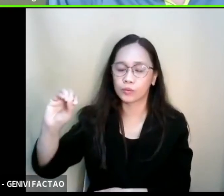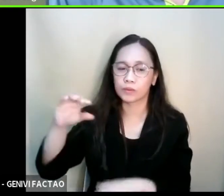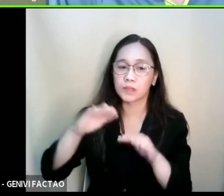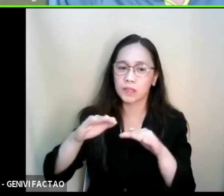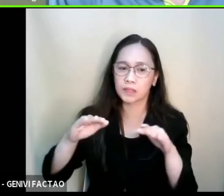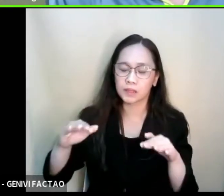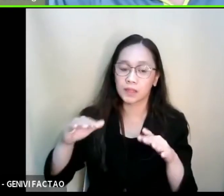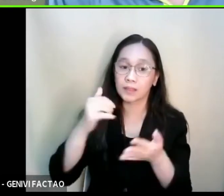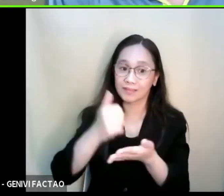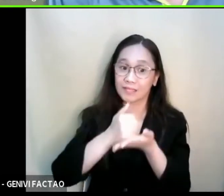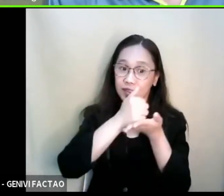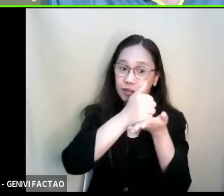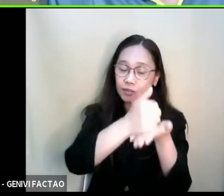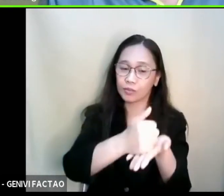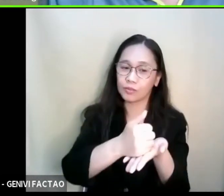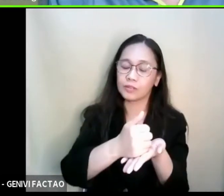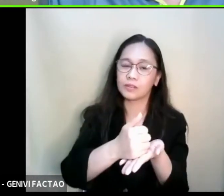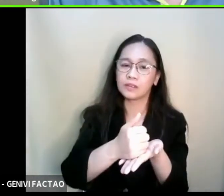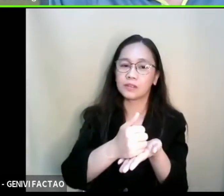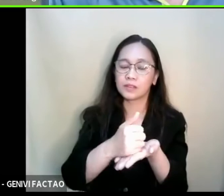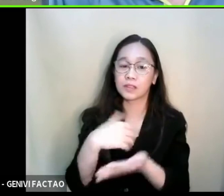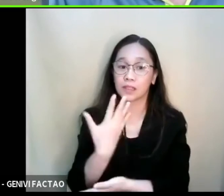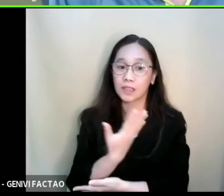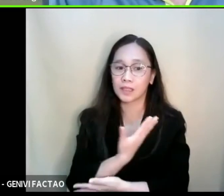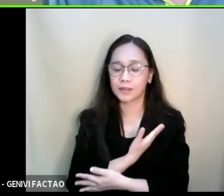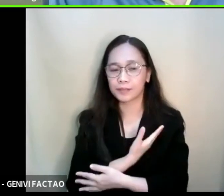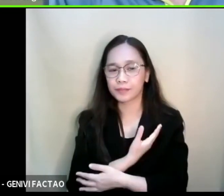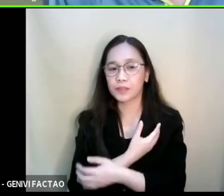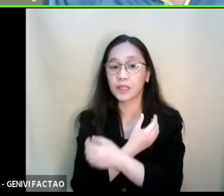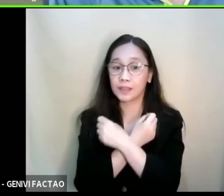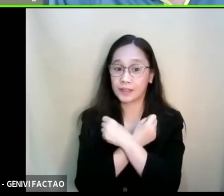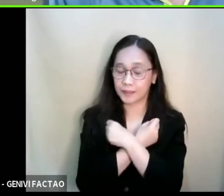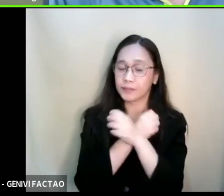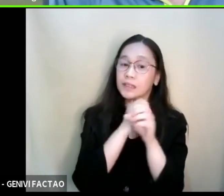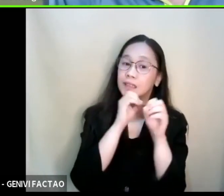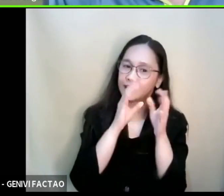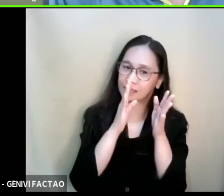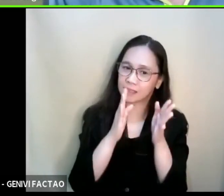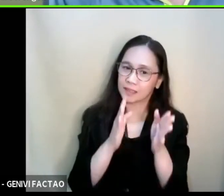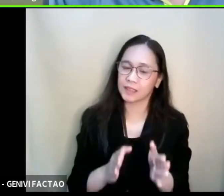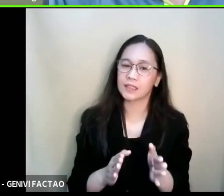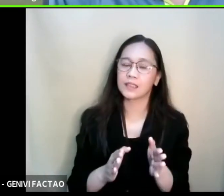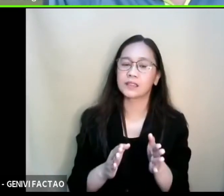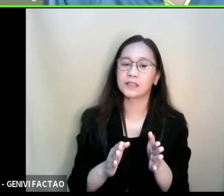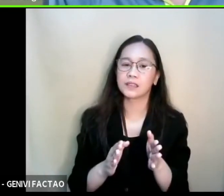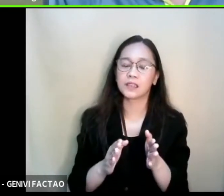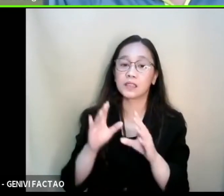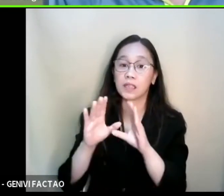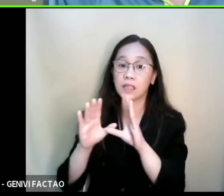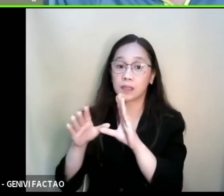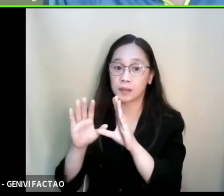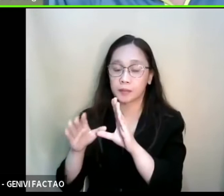diyan, no, katulong diyan ang ating mga minamahal, no, na mga teachers, no, of children with disabilities at ang